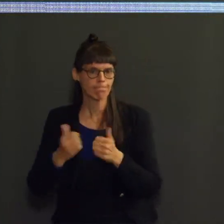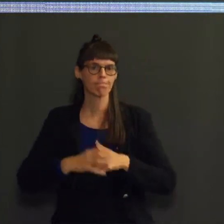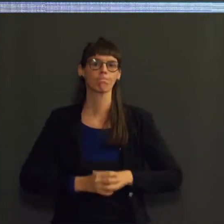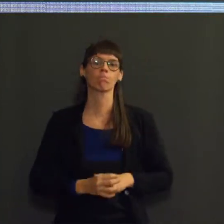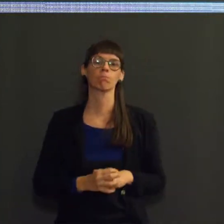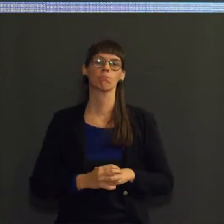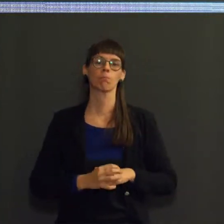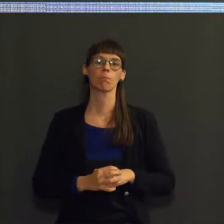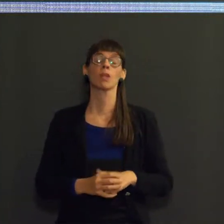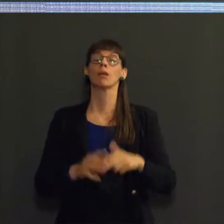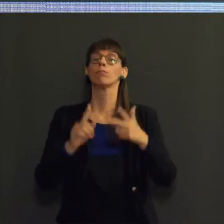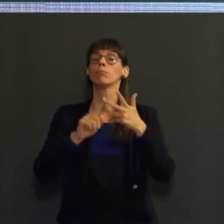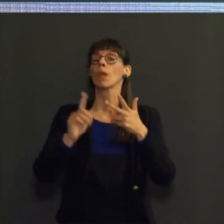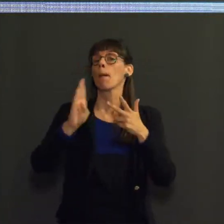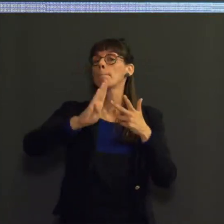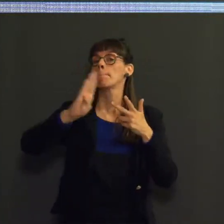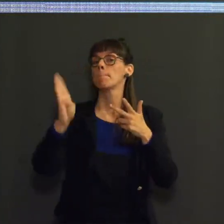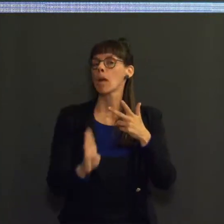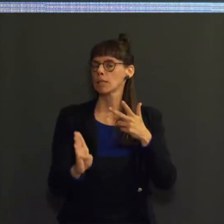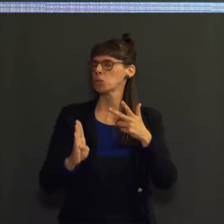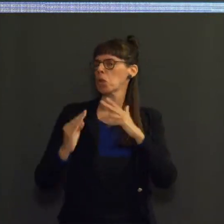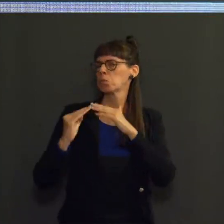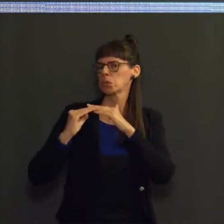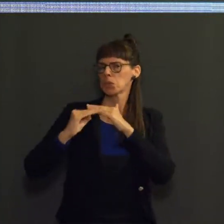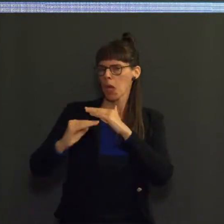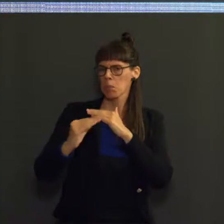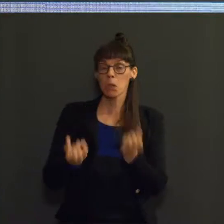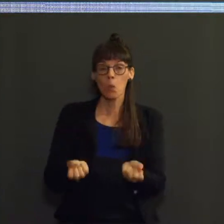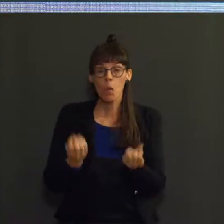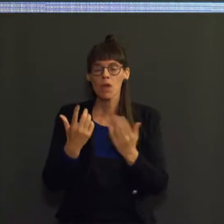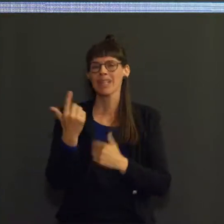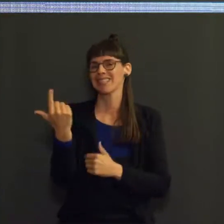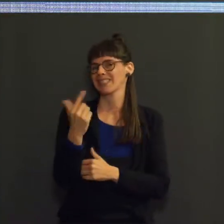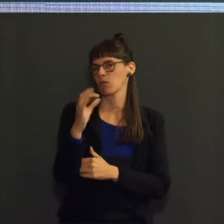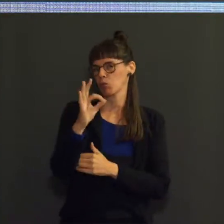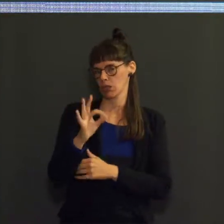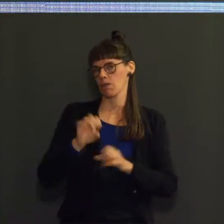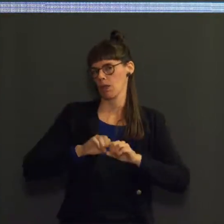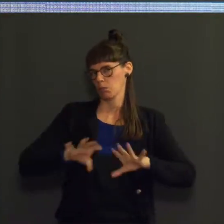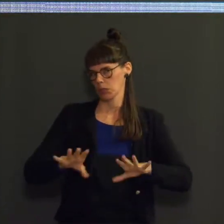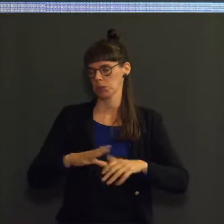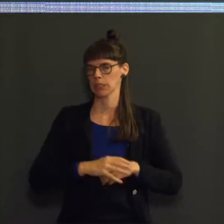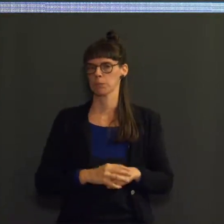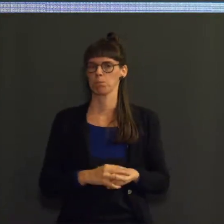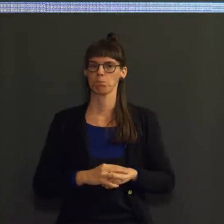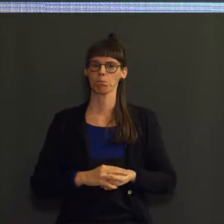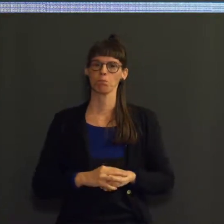De Braziliaanse variant blijft relatief stabiel op zo'n 7% van de besmettingen.